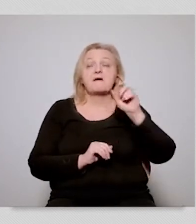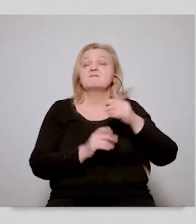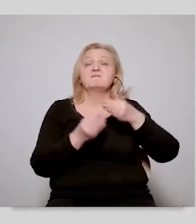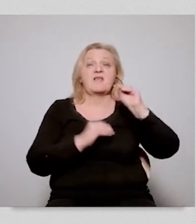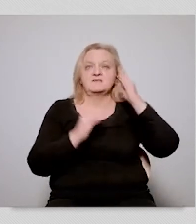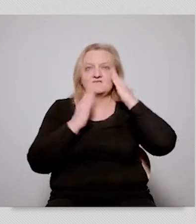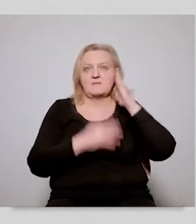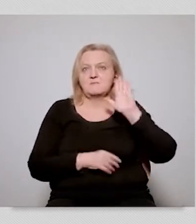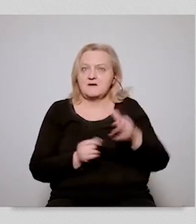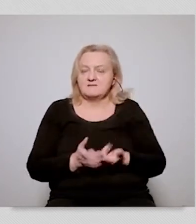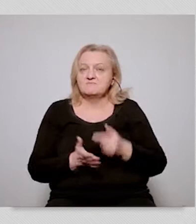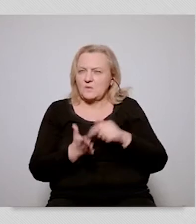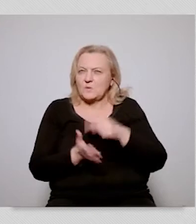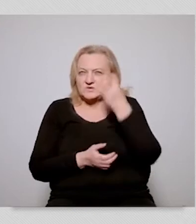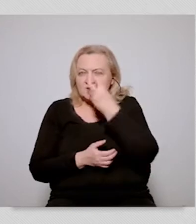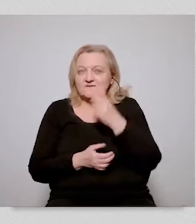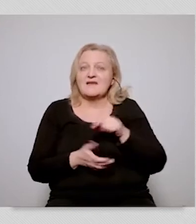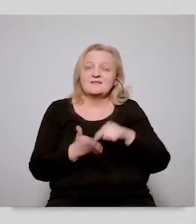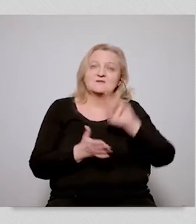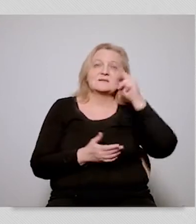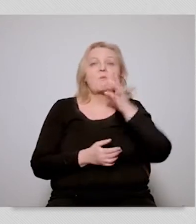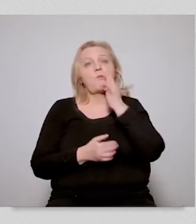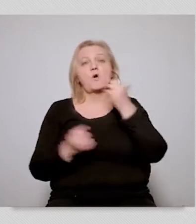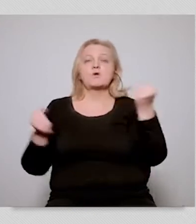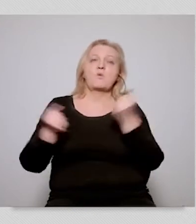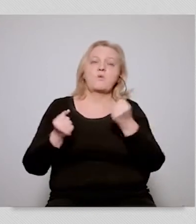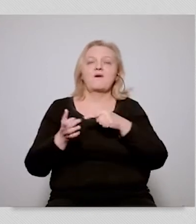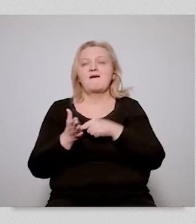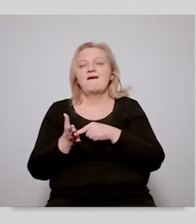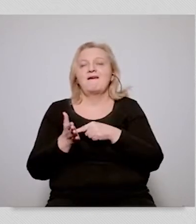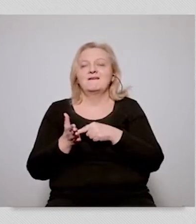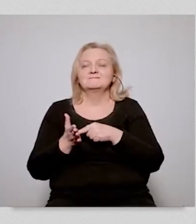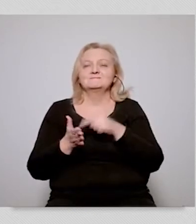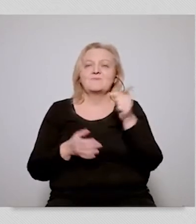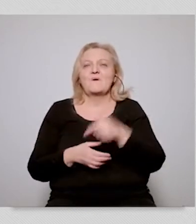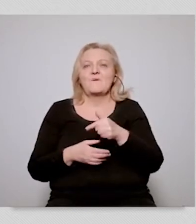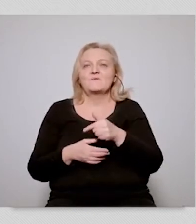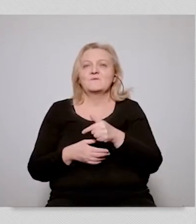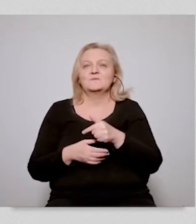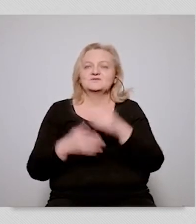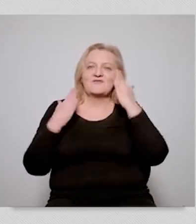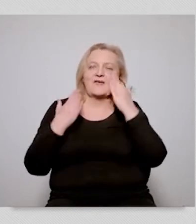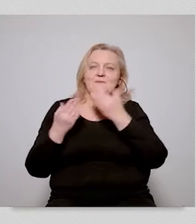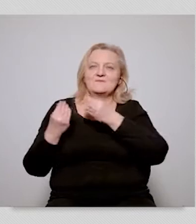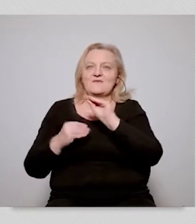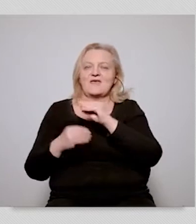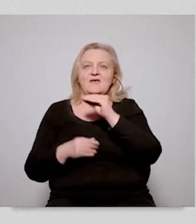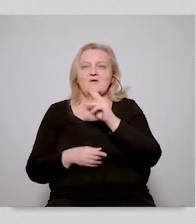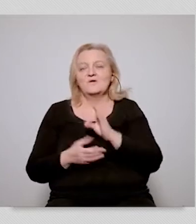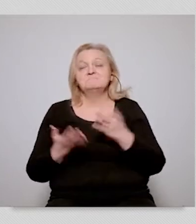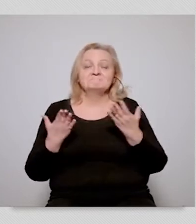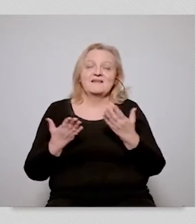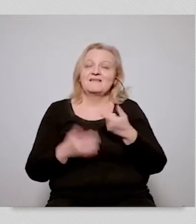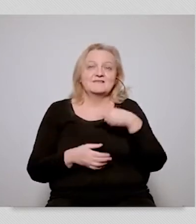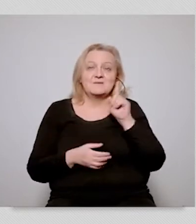też ciekawe. Wbrew stereotypowi, że to młodzi są najbardziej, powinni być najbardziej świadomi ekologicznie.